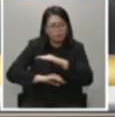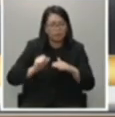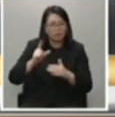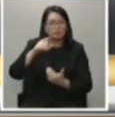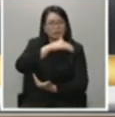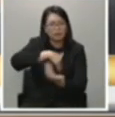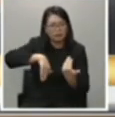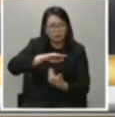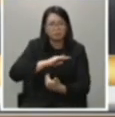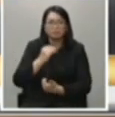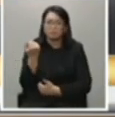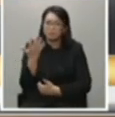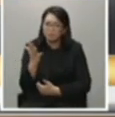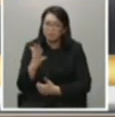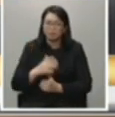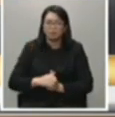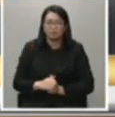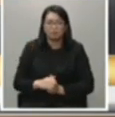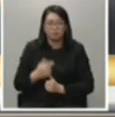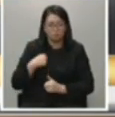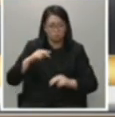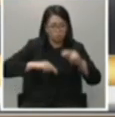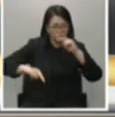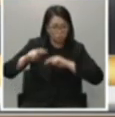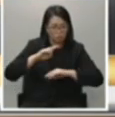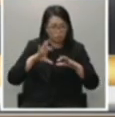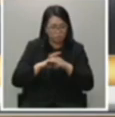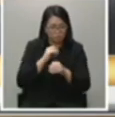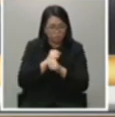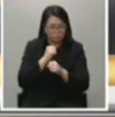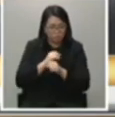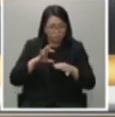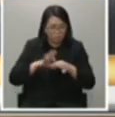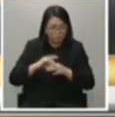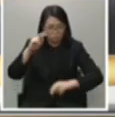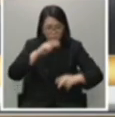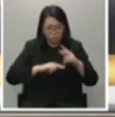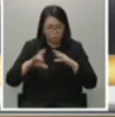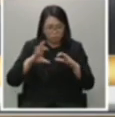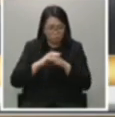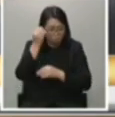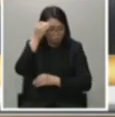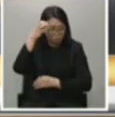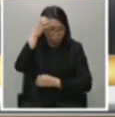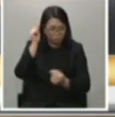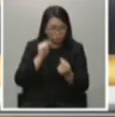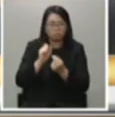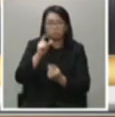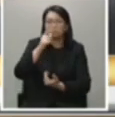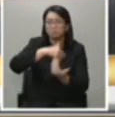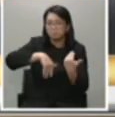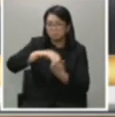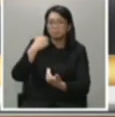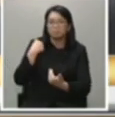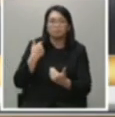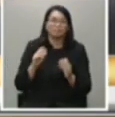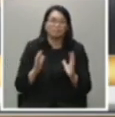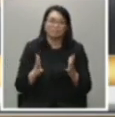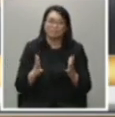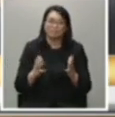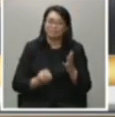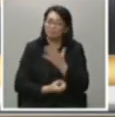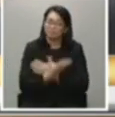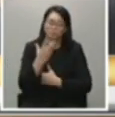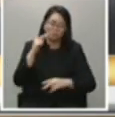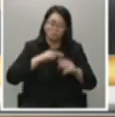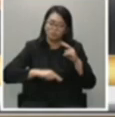ก็ไม่มีจึงไม่สามารถกำกับดูแลการทำงานของลูกทีมได้ดังนั้นการกำหนดนโยบายและการบริหารเศรษฐกิจ